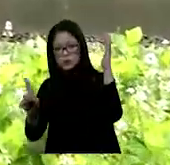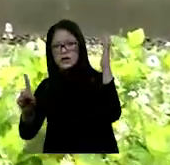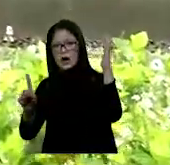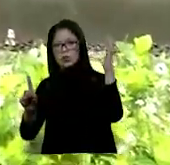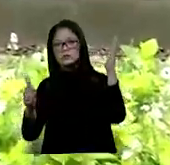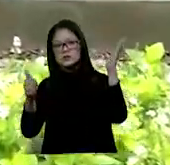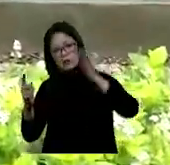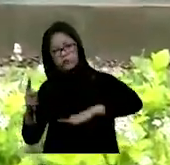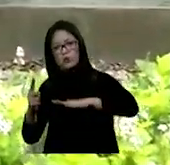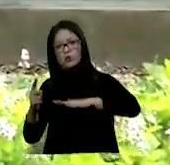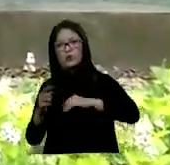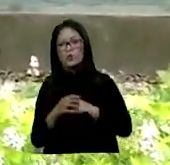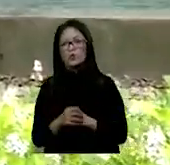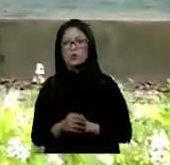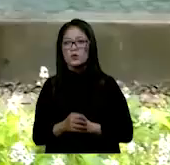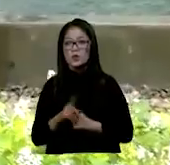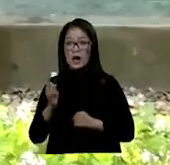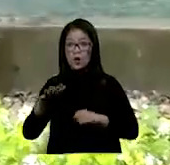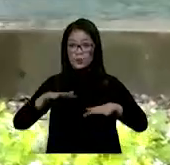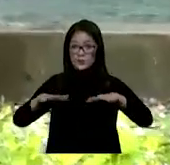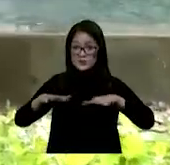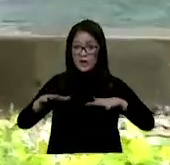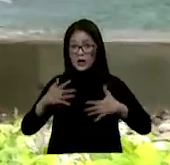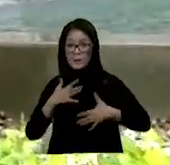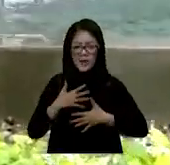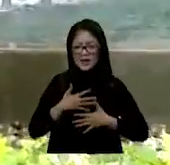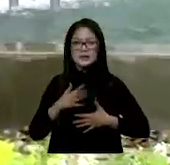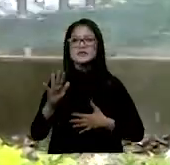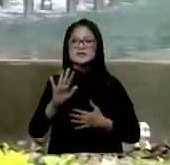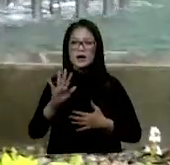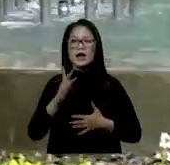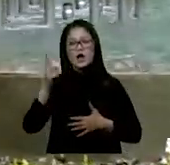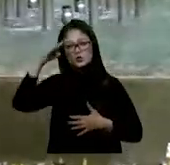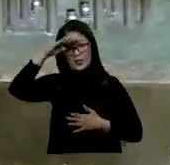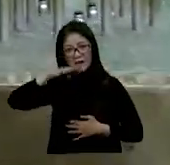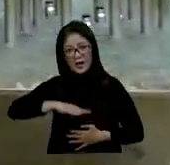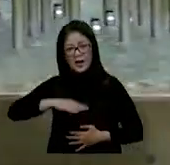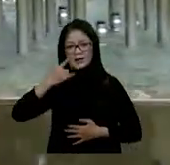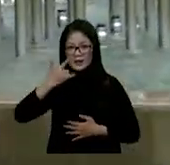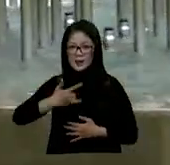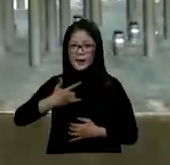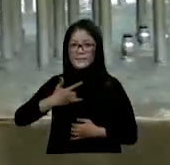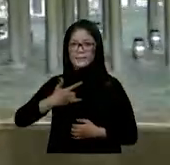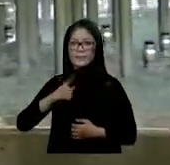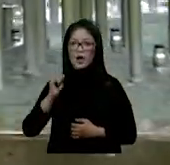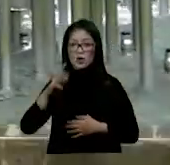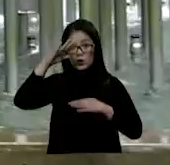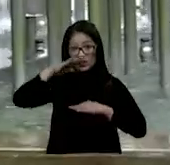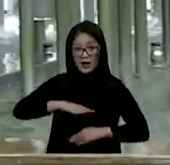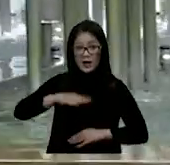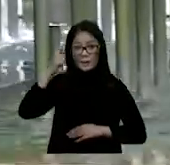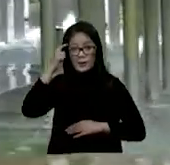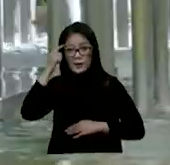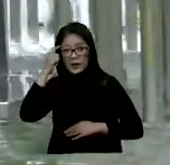terjadi bencana adalah tetap tenang dan ikuti instruksi petugas setempat. Dengan tetap tenang, maka kita akan dapat berpikir secara jernih